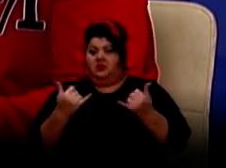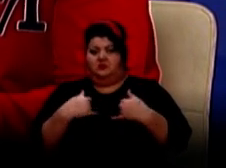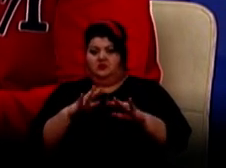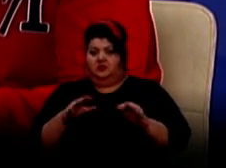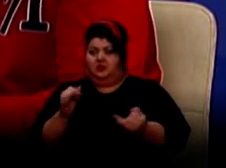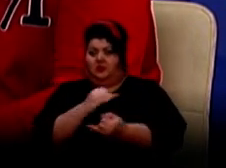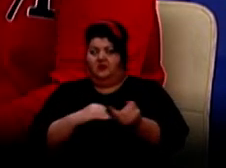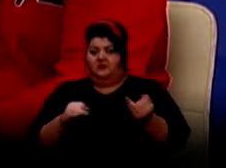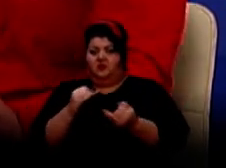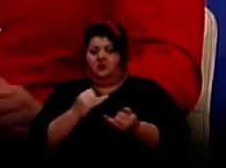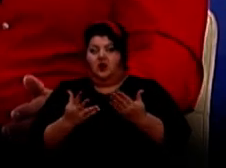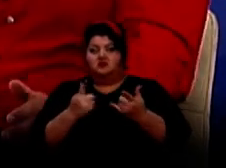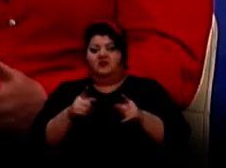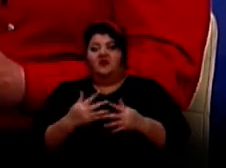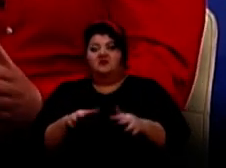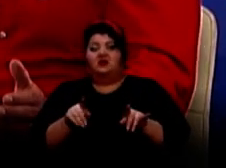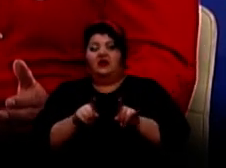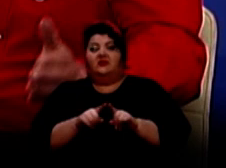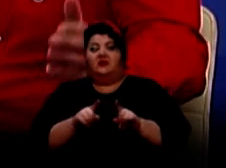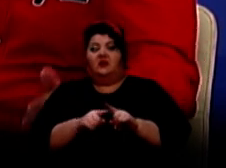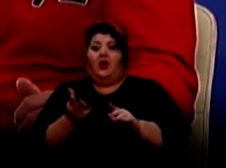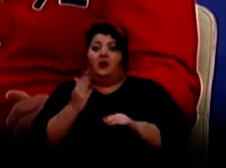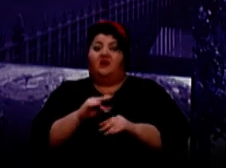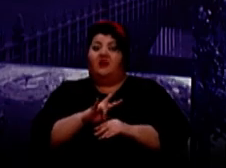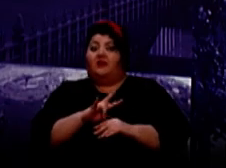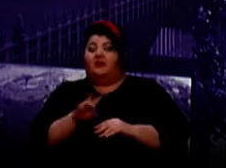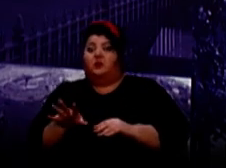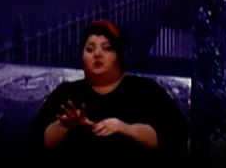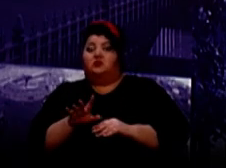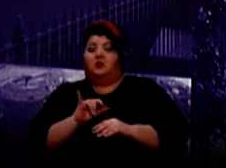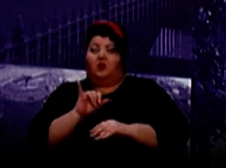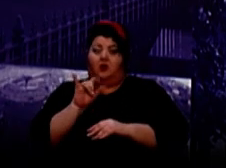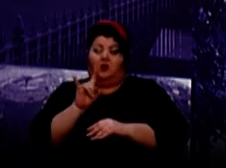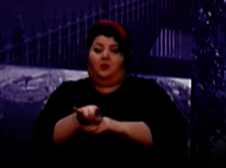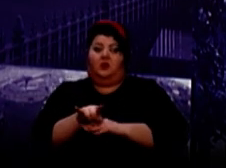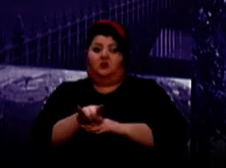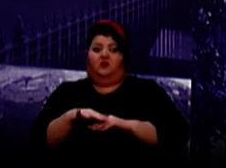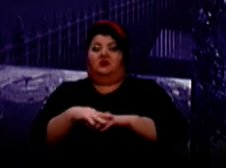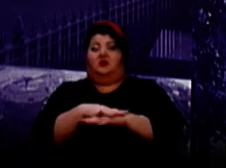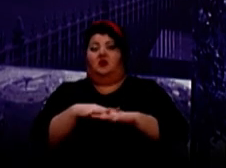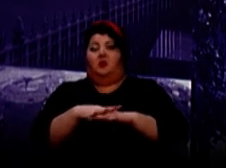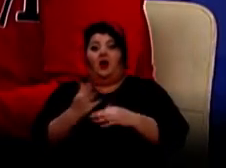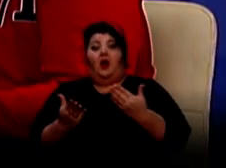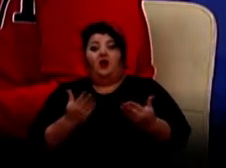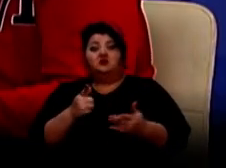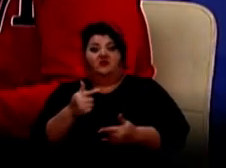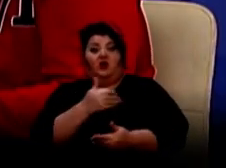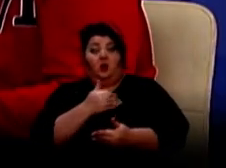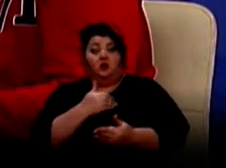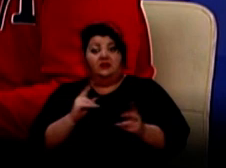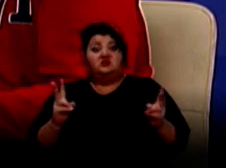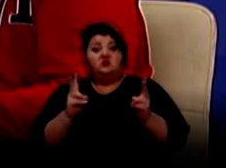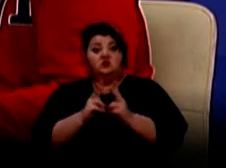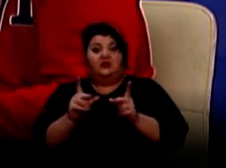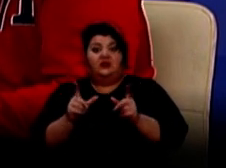день. Якщо ви вже так починаєте, давайте не будемо обманувати, вводити в оману нашу громаду. Якщо ви хотіли зустрітися з перевізниками